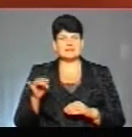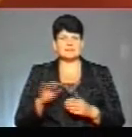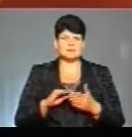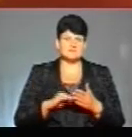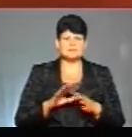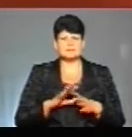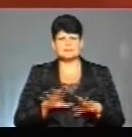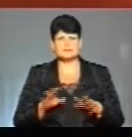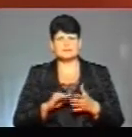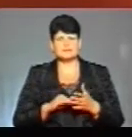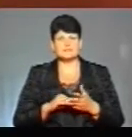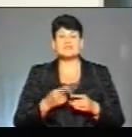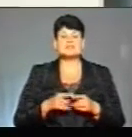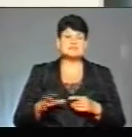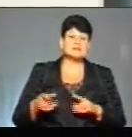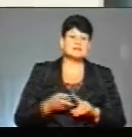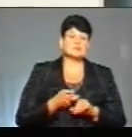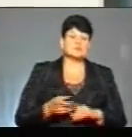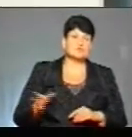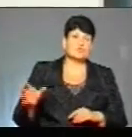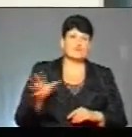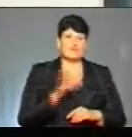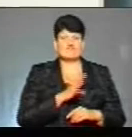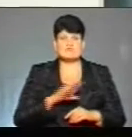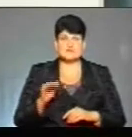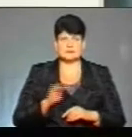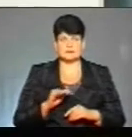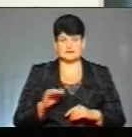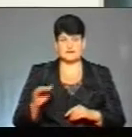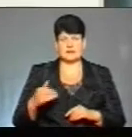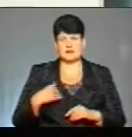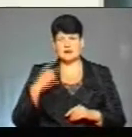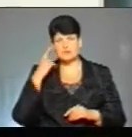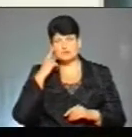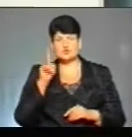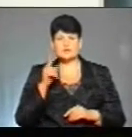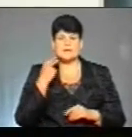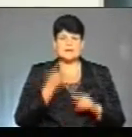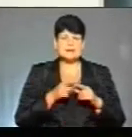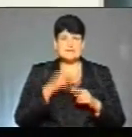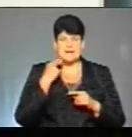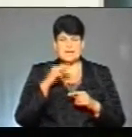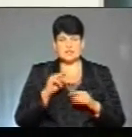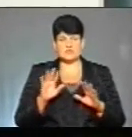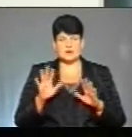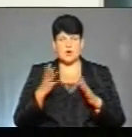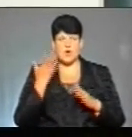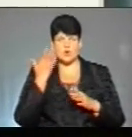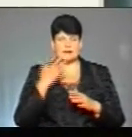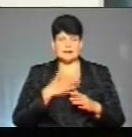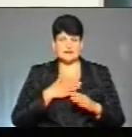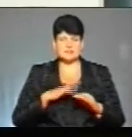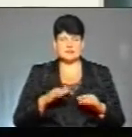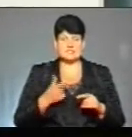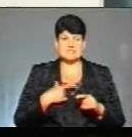не склав», так якось контрольно. Це усіх стосується учнів, і я думаю, що це найкращий варіант, коли наші учні себе більш